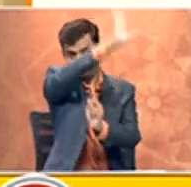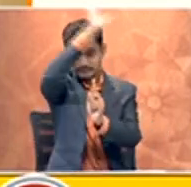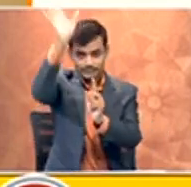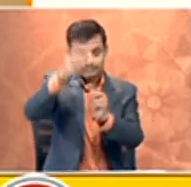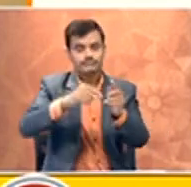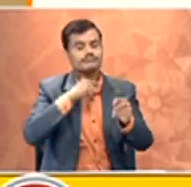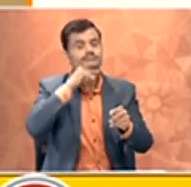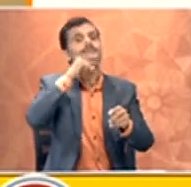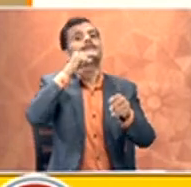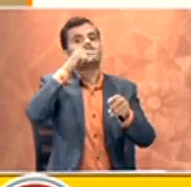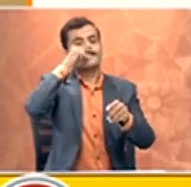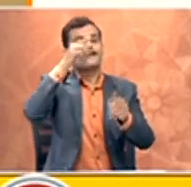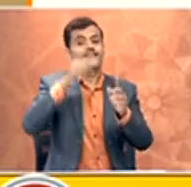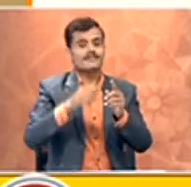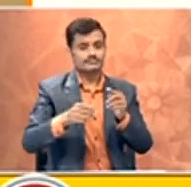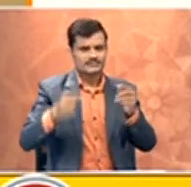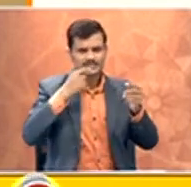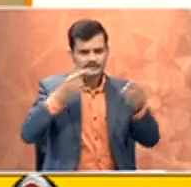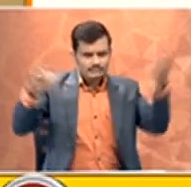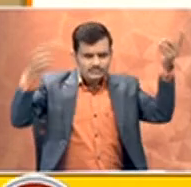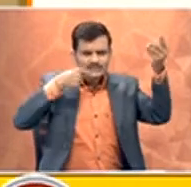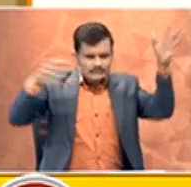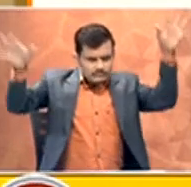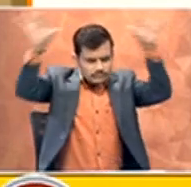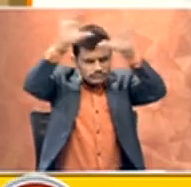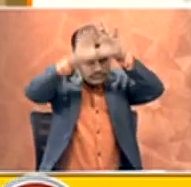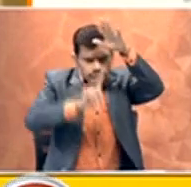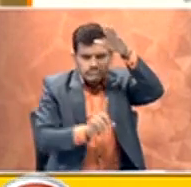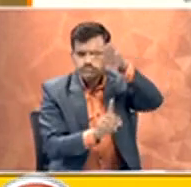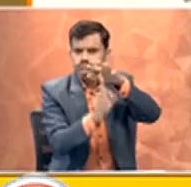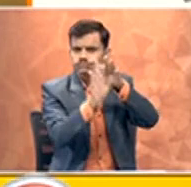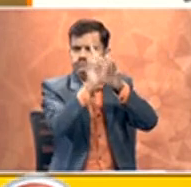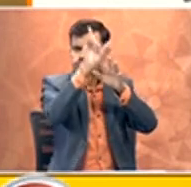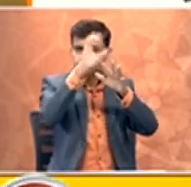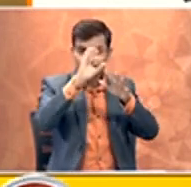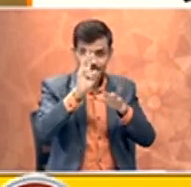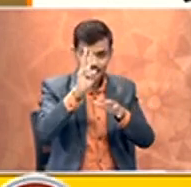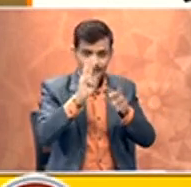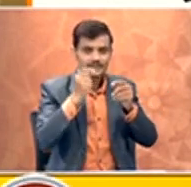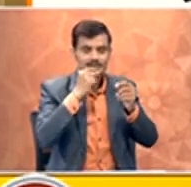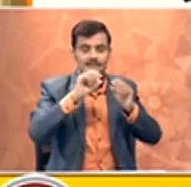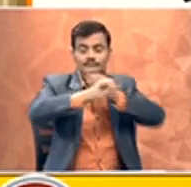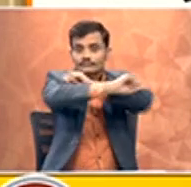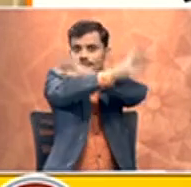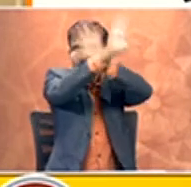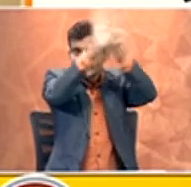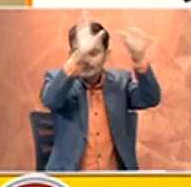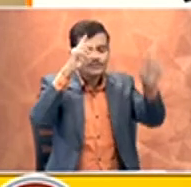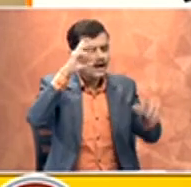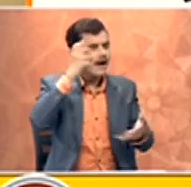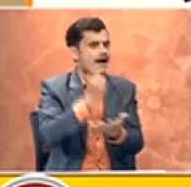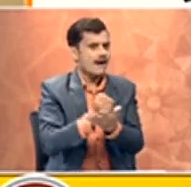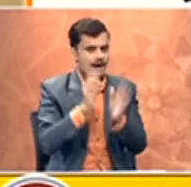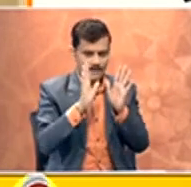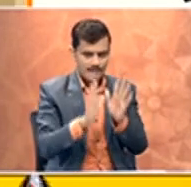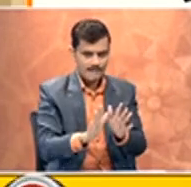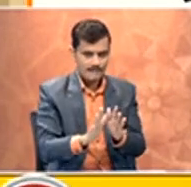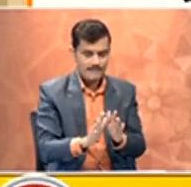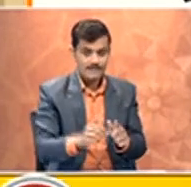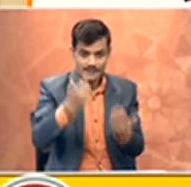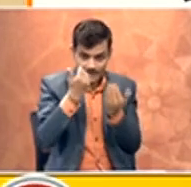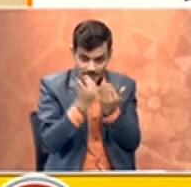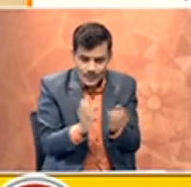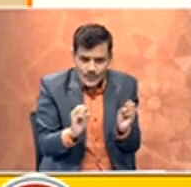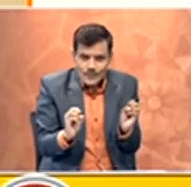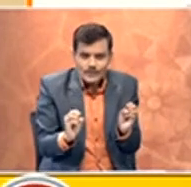उठाकर, घने बादलों को चीरकर, रोशनी का संकल्प ले, अभी